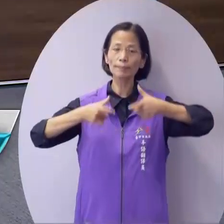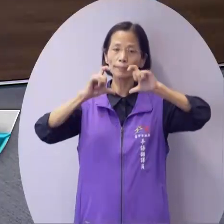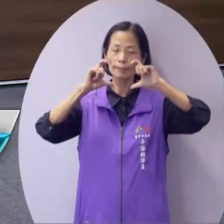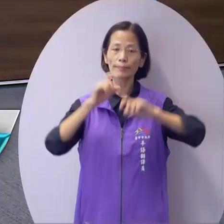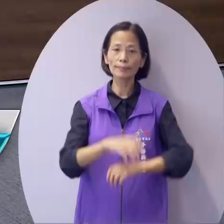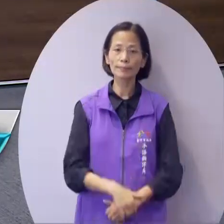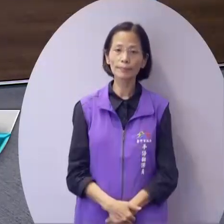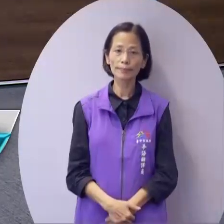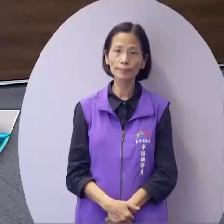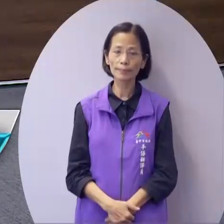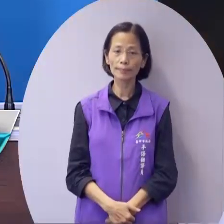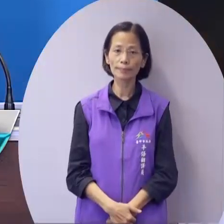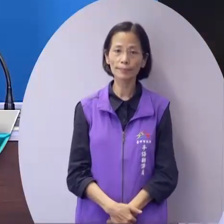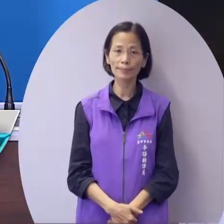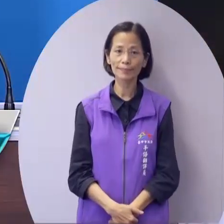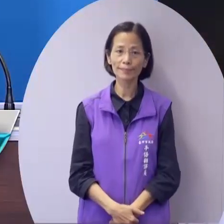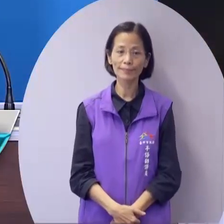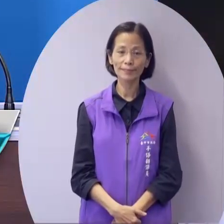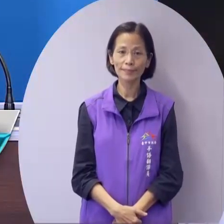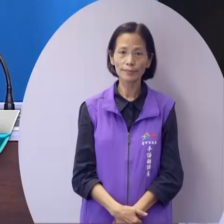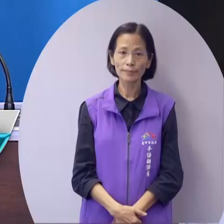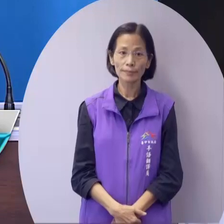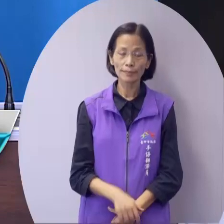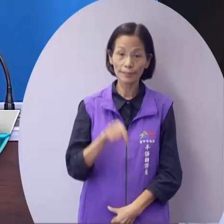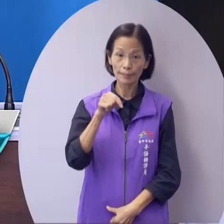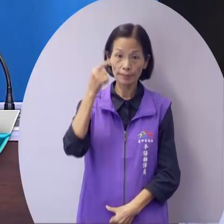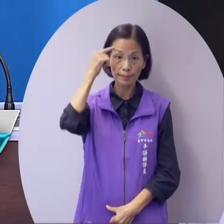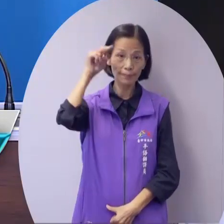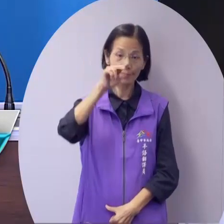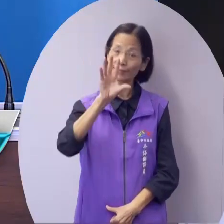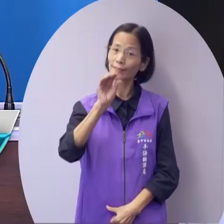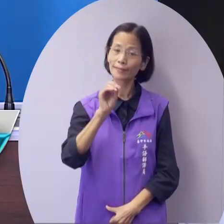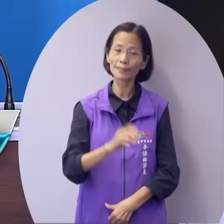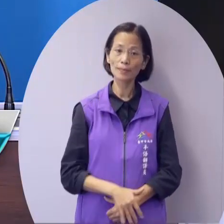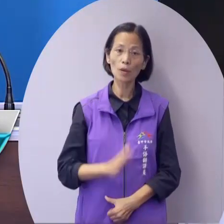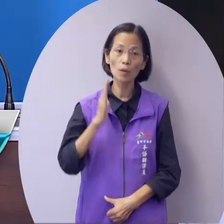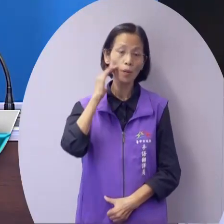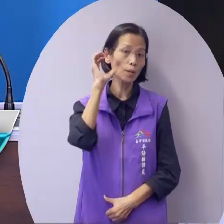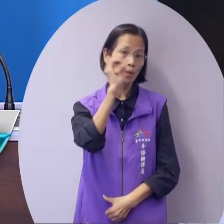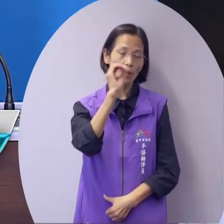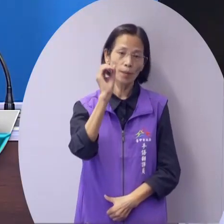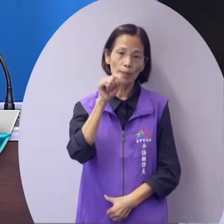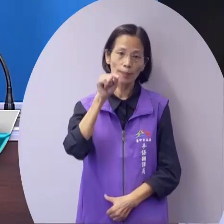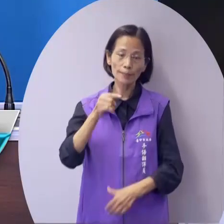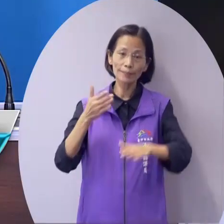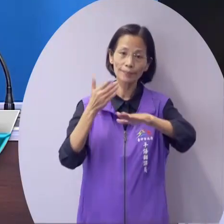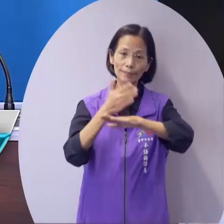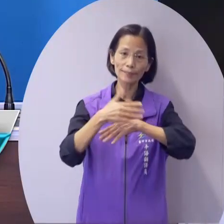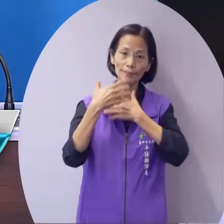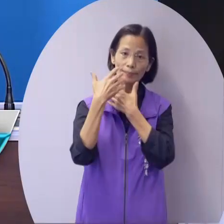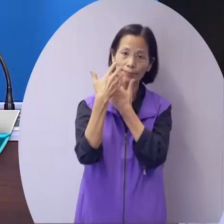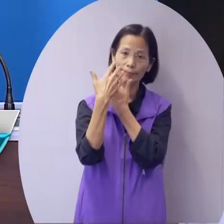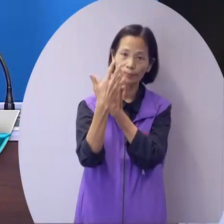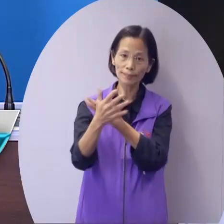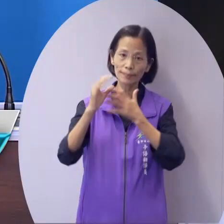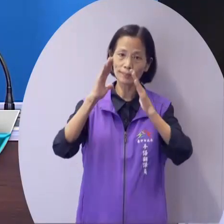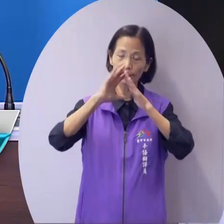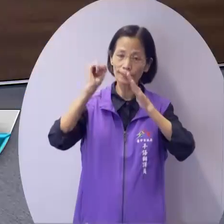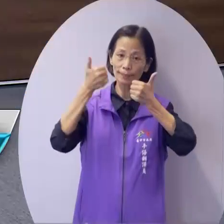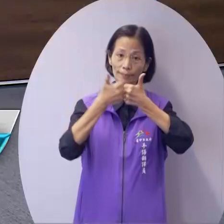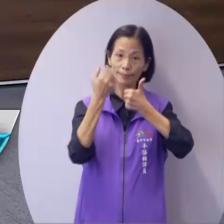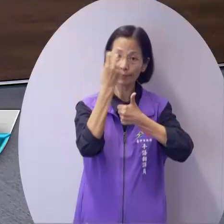转正，那提请审议。 请问大家有没有意见？如果没有意见，本案通过，送请台中市议会